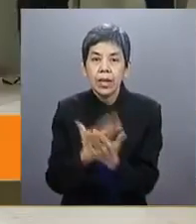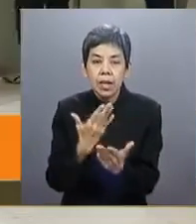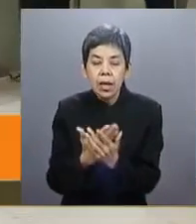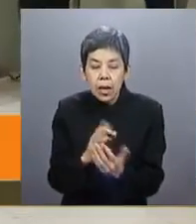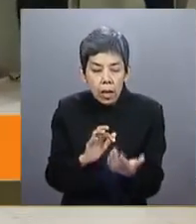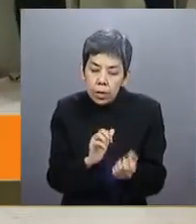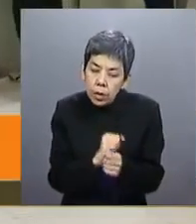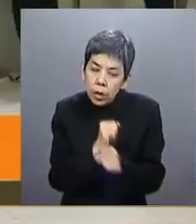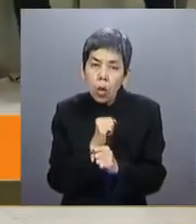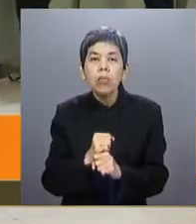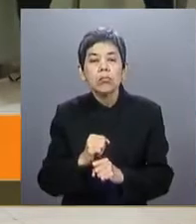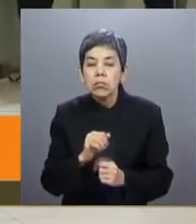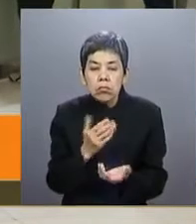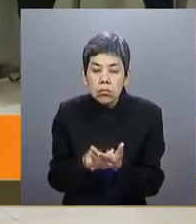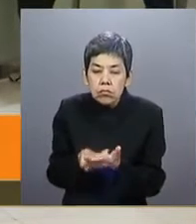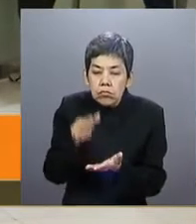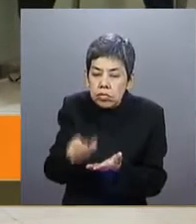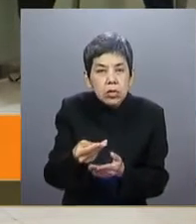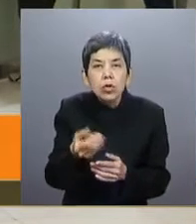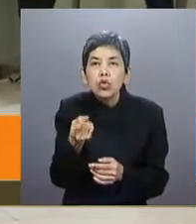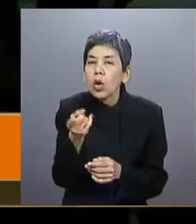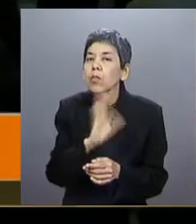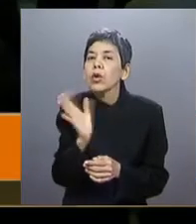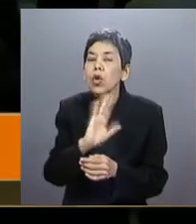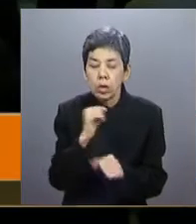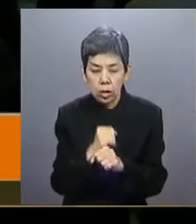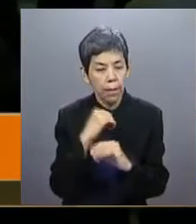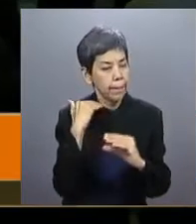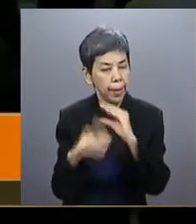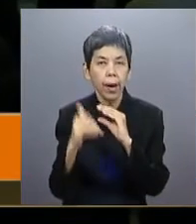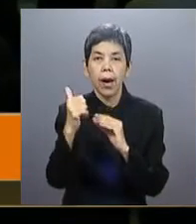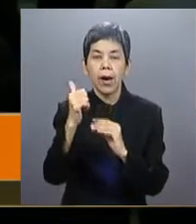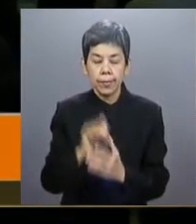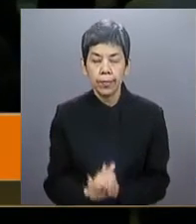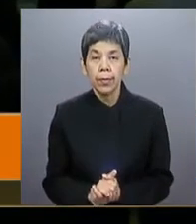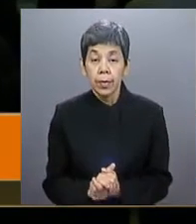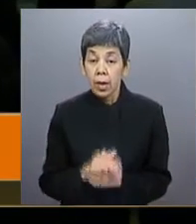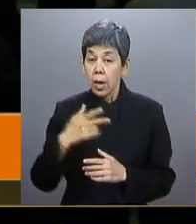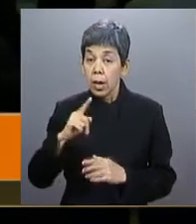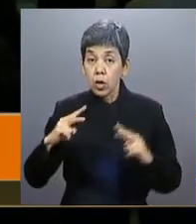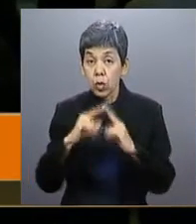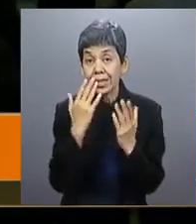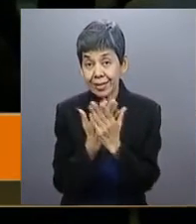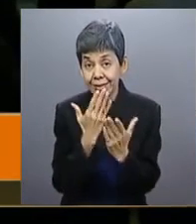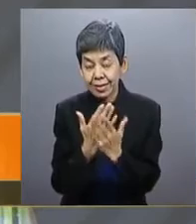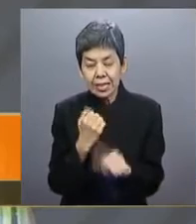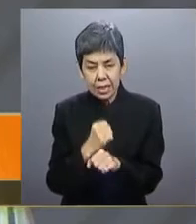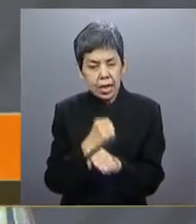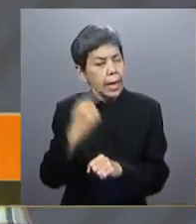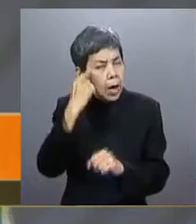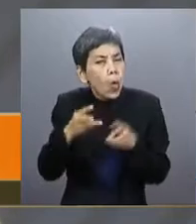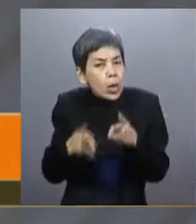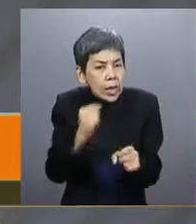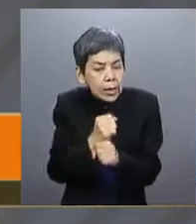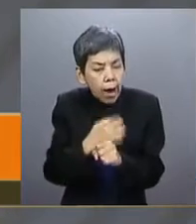บบอิเล็กทรอนิกส์ของชาติหรือ National E-Paymentนายสมชัยสัจพงศ์ปลัดกระทรวงการคลังบอกว่าเตรียมออกมาตร